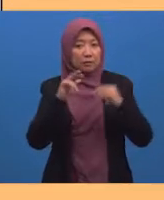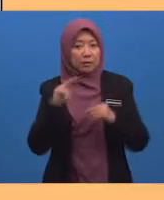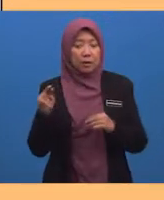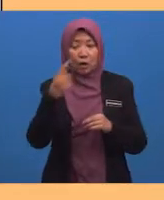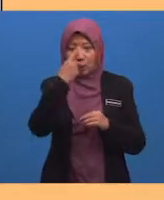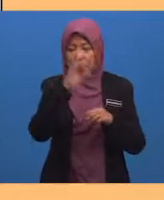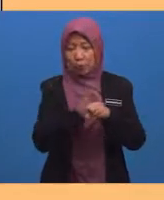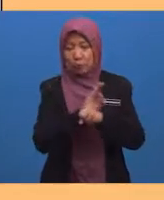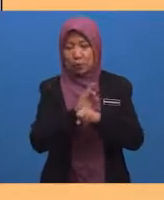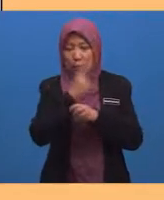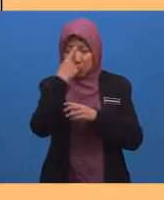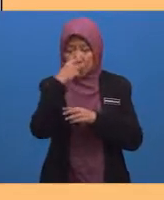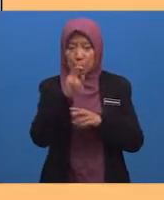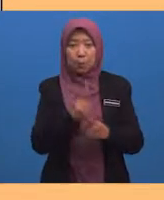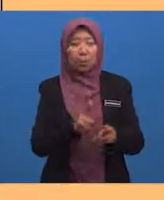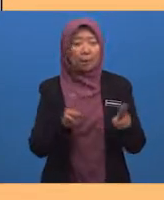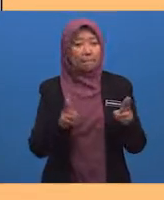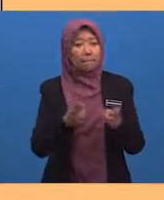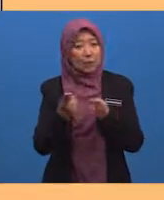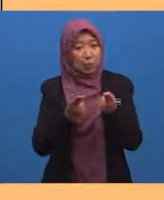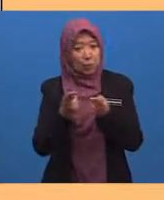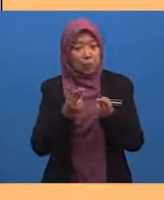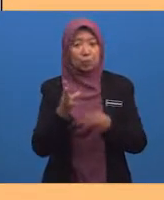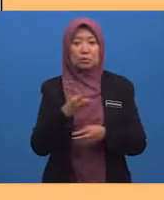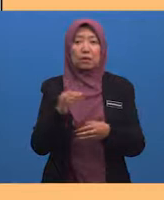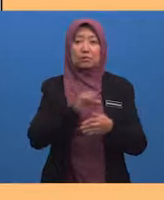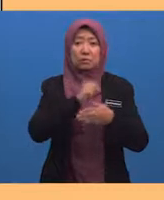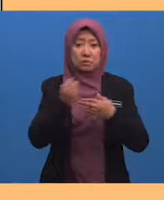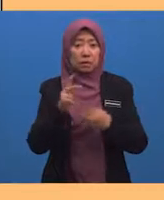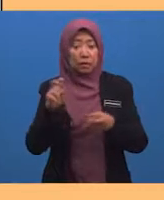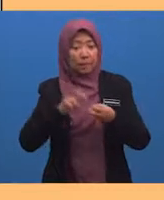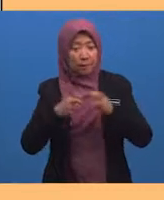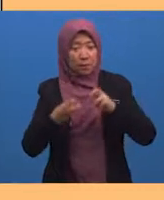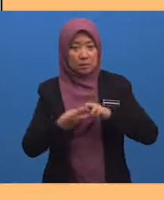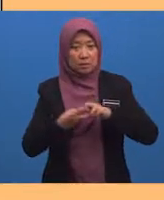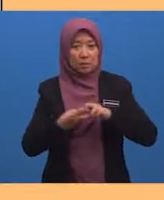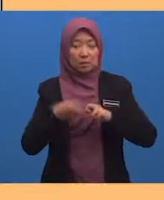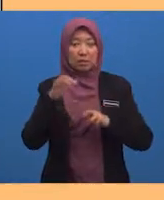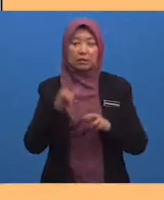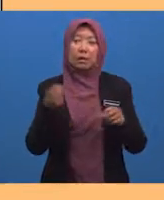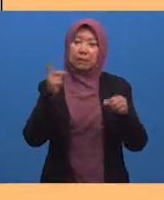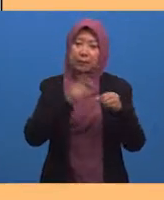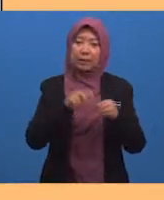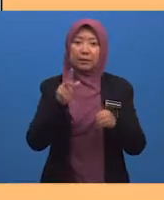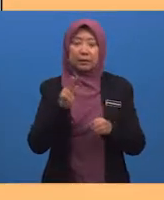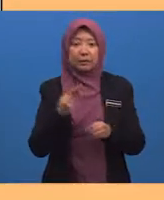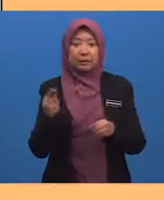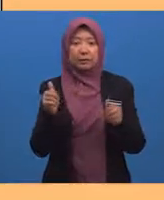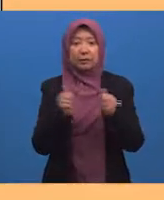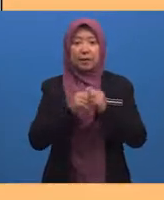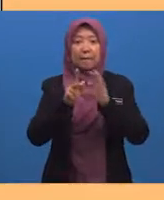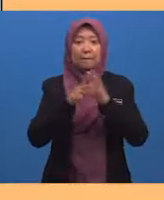berfungsi untuk mengurus dan menyelesaikan masalah-masalah yang berkaitan dengan